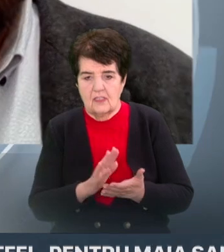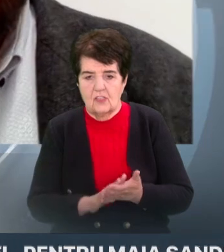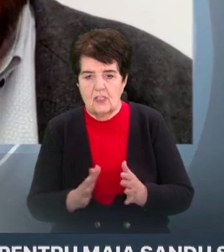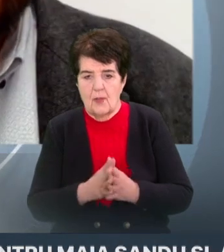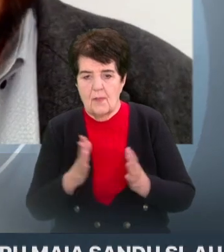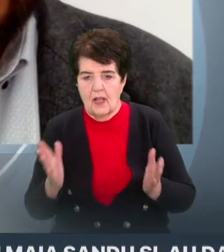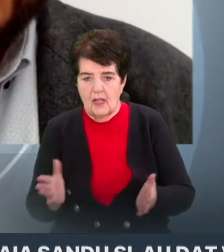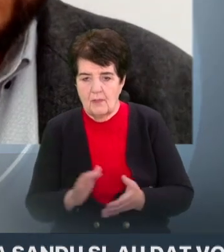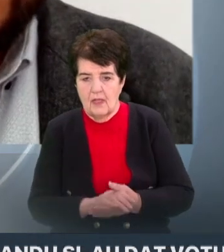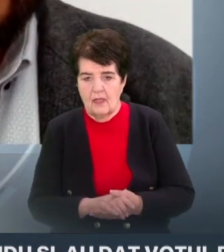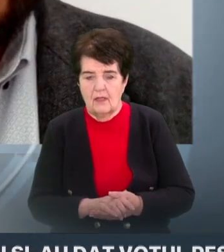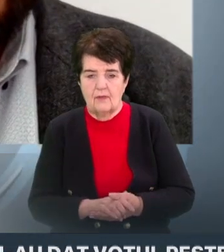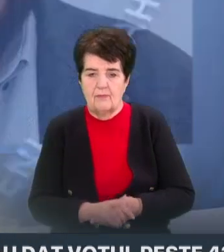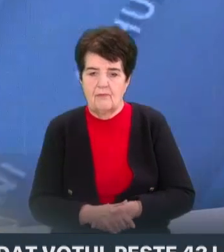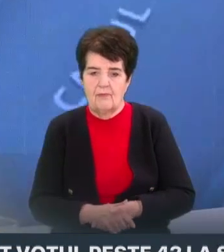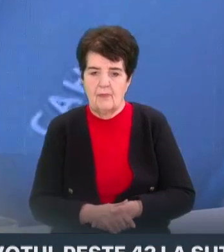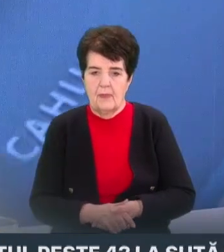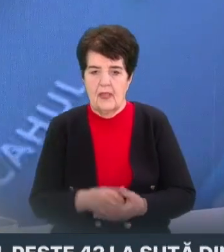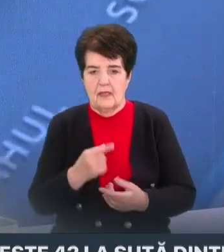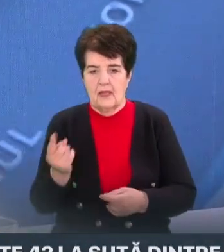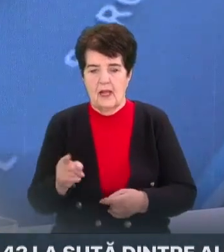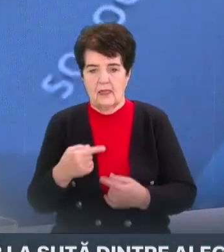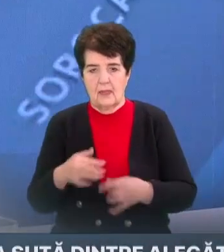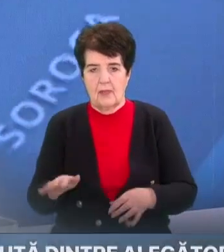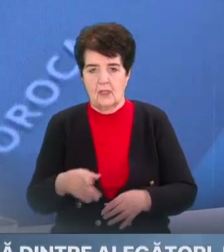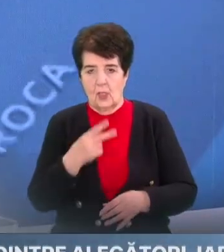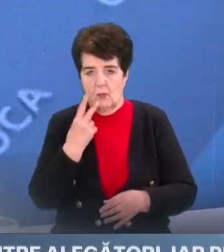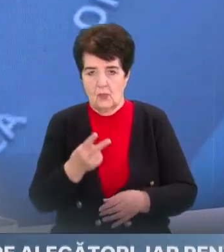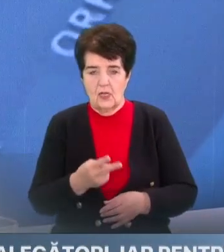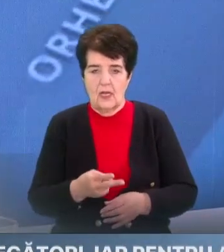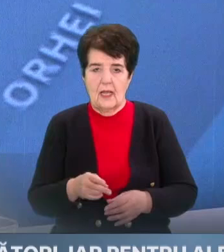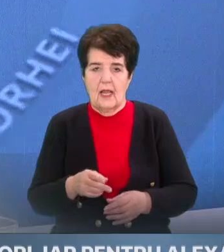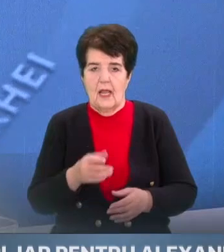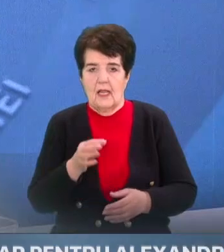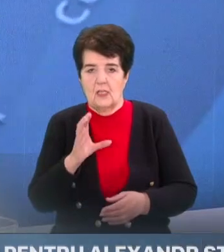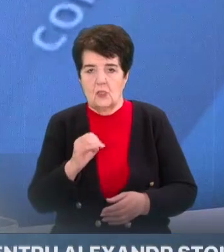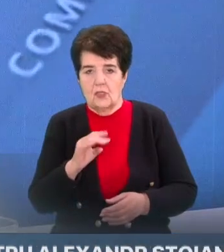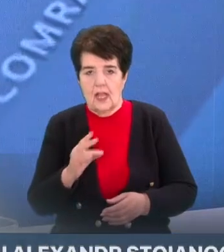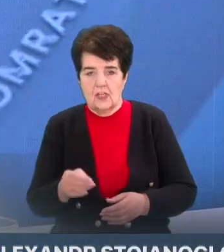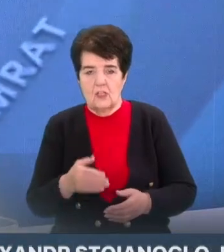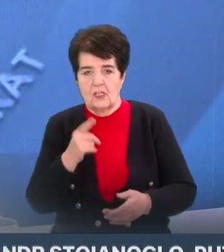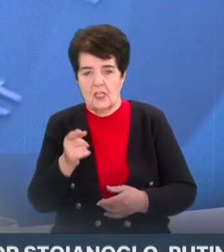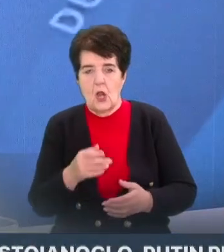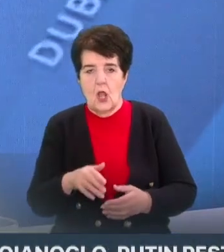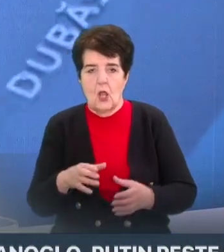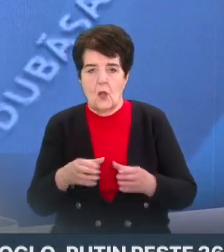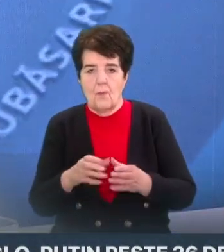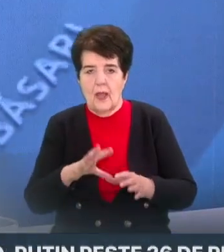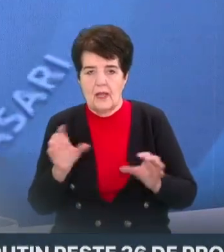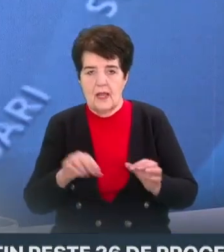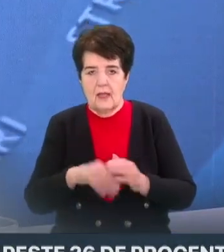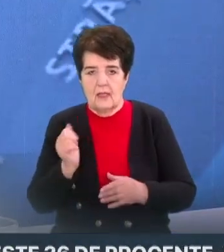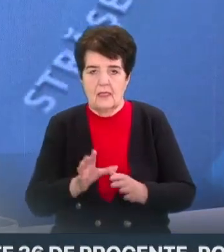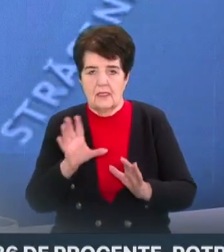acestui fenomen extrem de toxic. De altă parte, unele sondaje din campania electorală arătau că numărul celor care își doresc